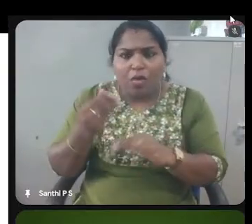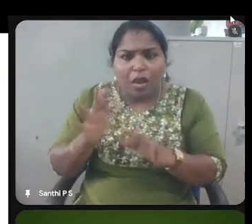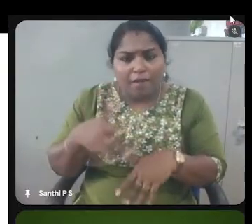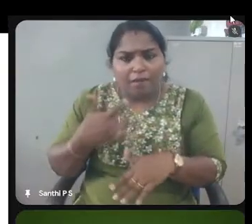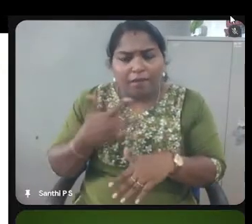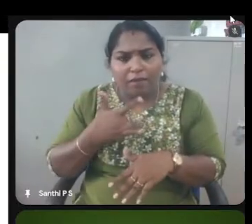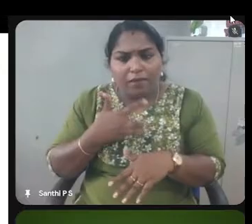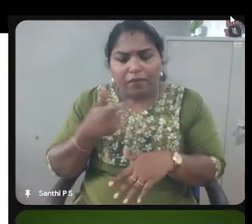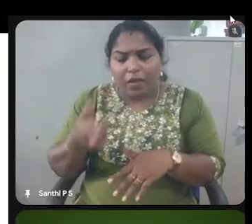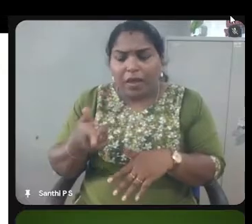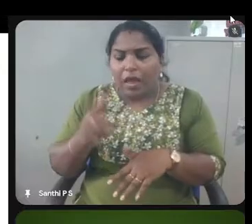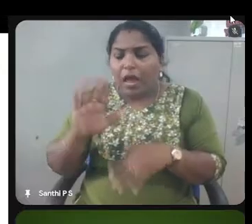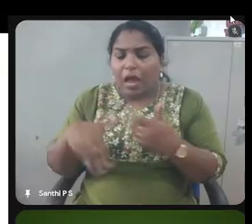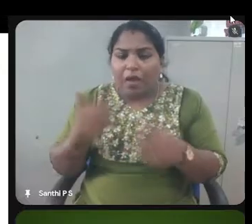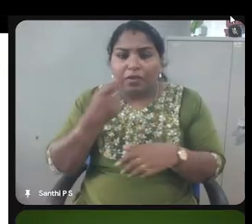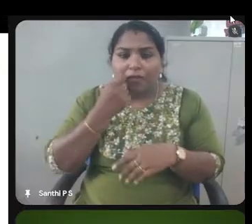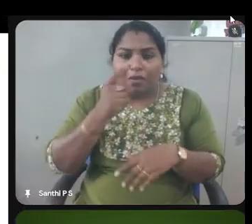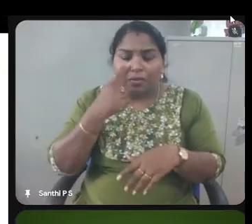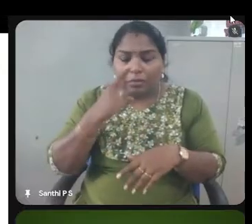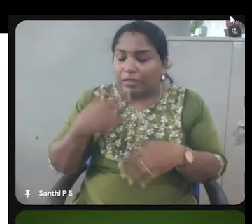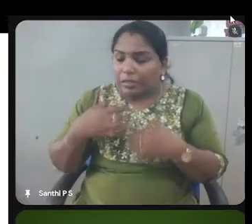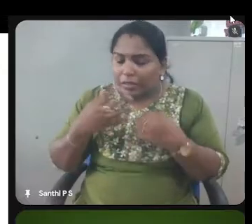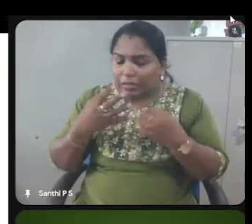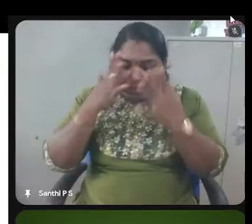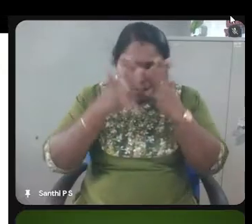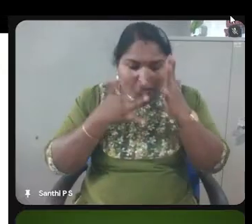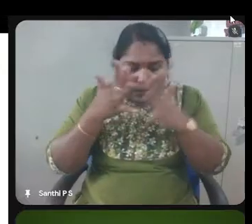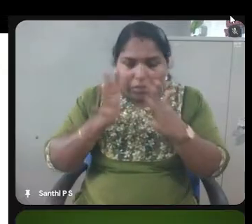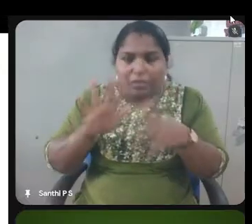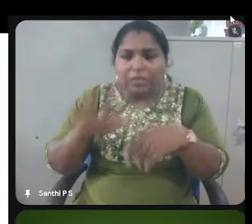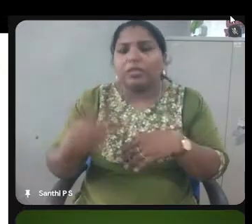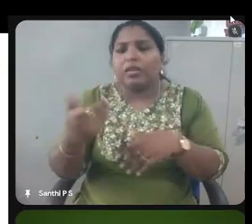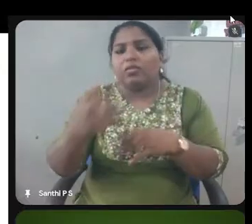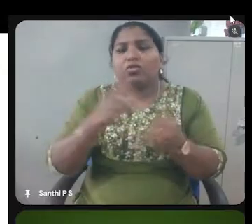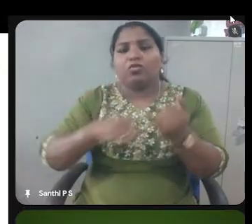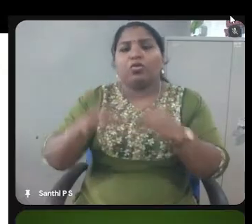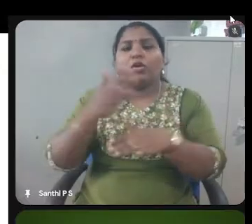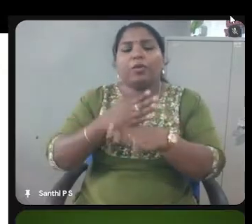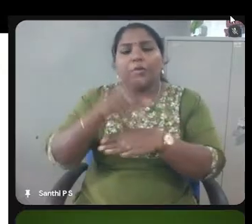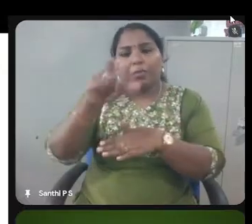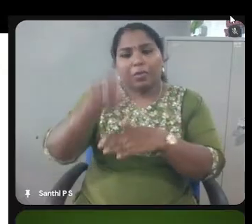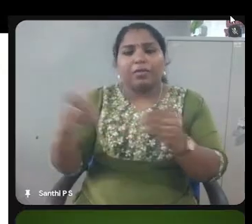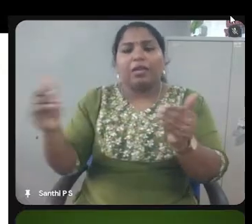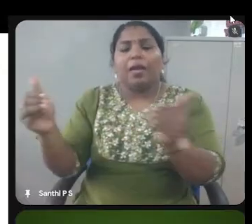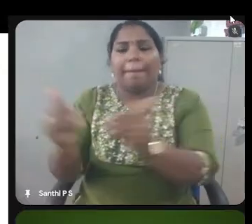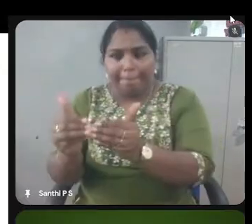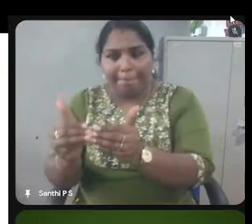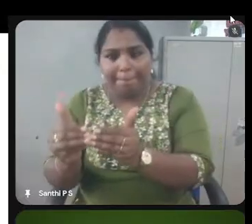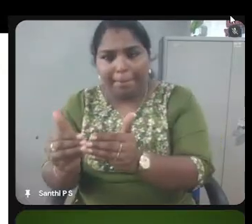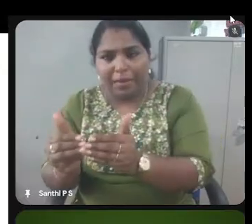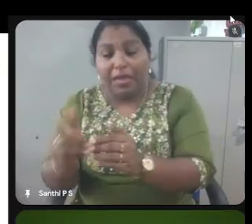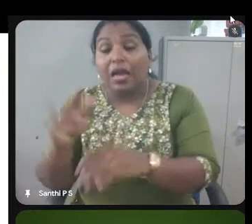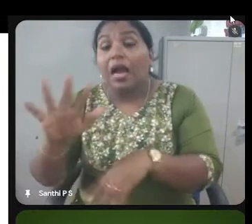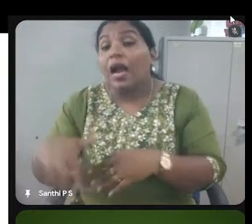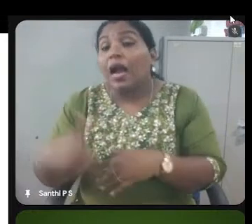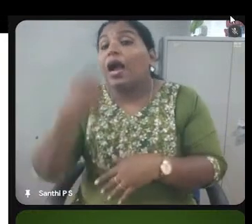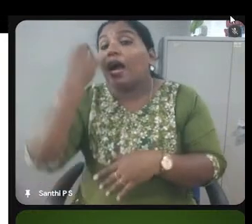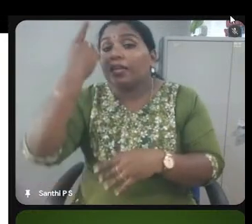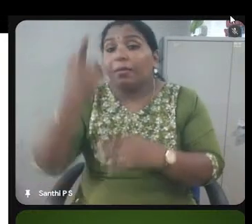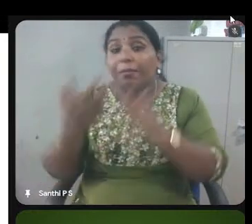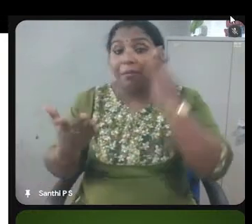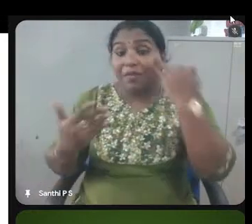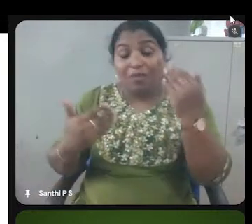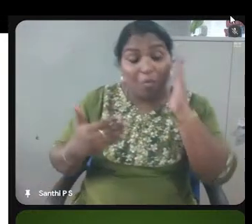ശേഷമാണ് ഇവര് പാനിക്കായി നമ്മുടെ അടുത്ത് കോണ്ടാക്ട് ചെയ്യുന്നത്. അപ്പം ഈ സമയത്ത് ഇത് മൊബൈൽ ഫോണിനകത്തുനിന്ന്